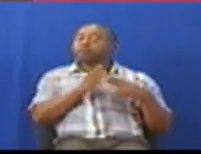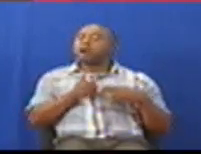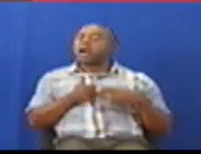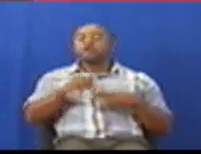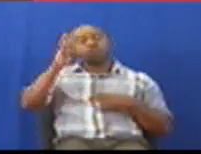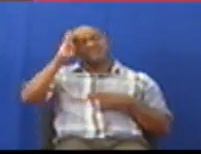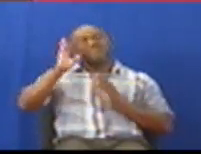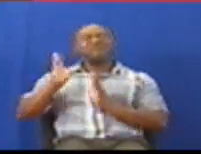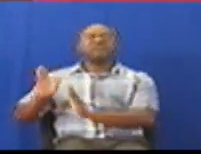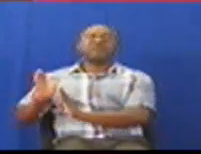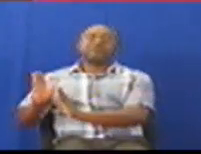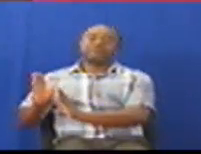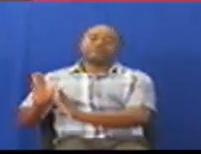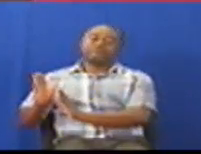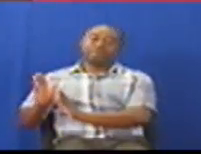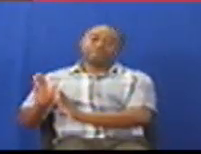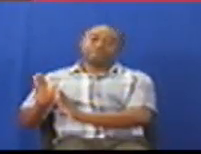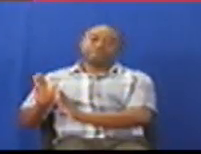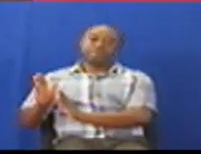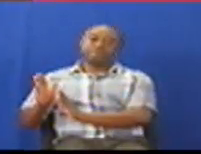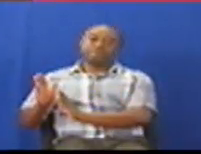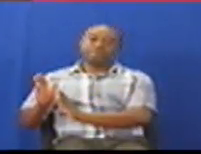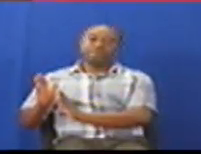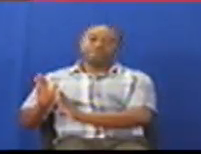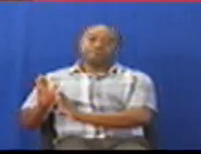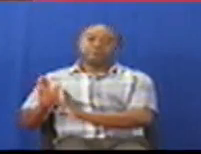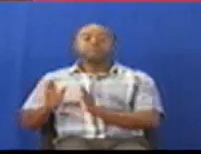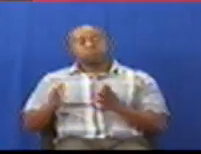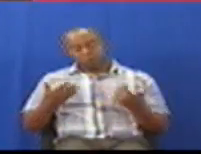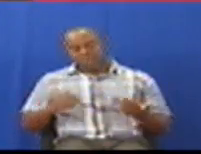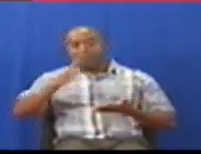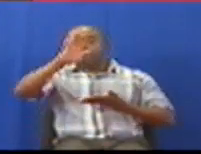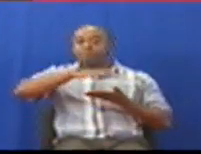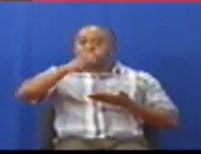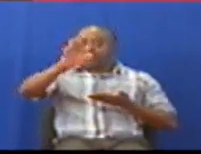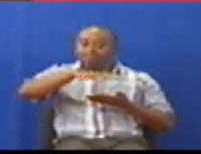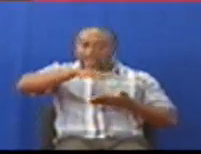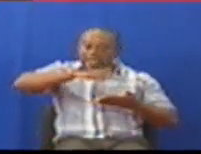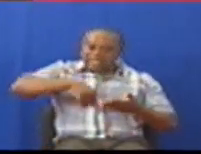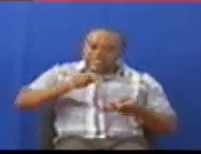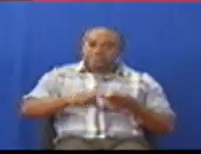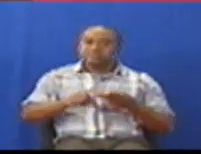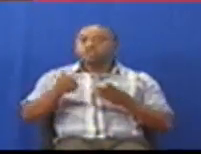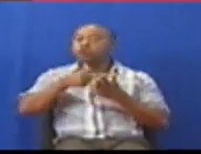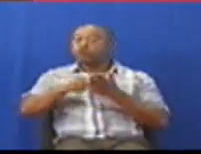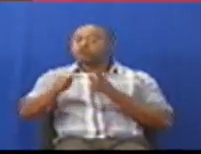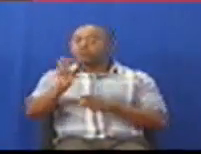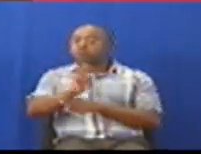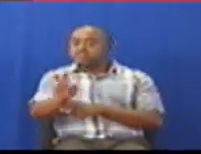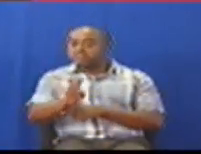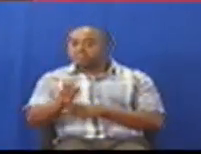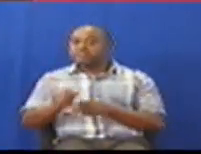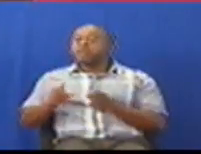yamebaki kwa mzazi. Yote yamebaki. Limu ya mzazi, kila kitu, mlinzi kwa mlinzi, kwa mzazi.